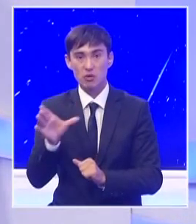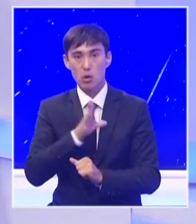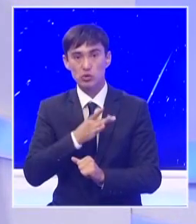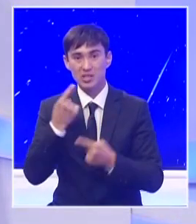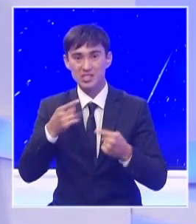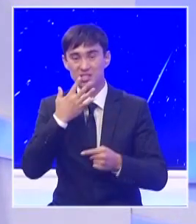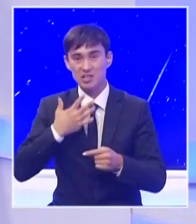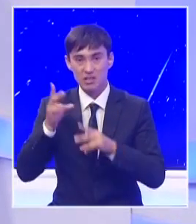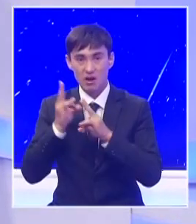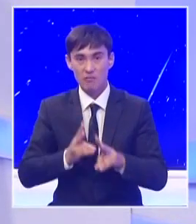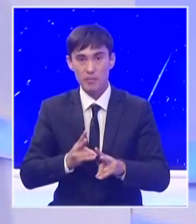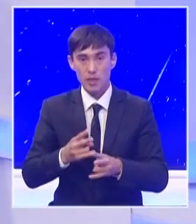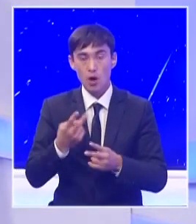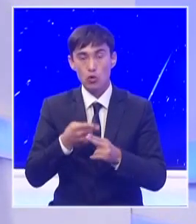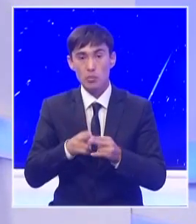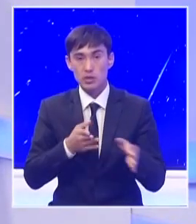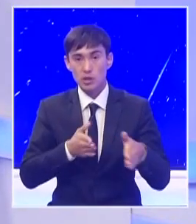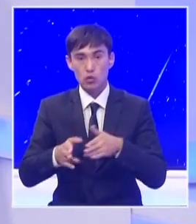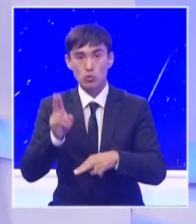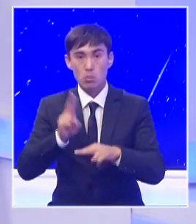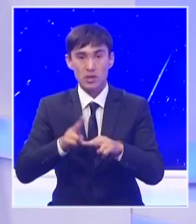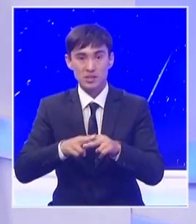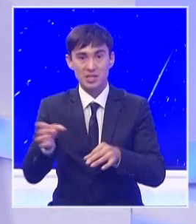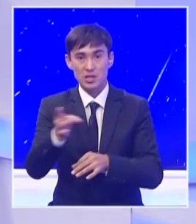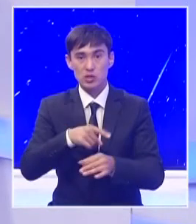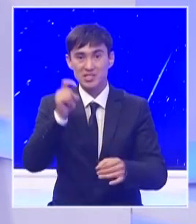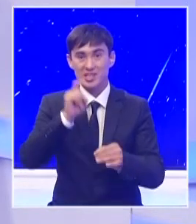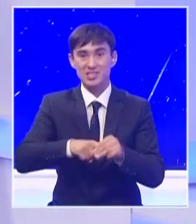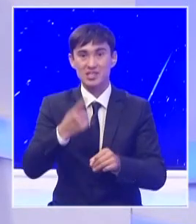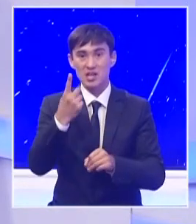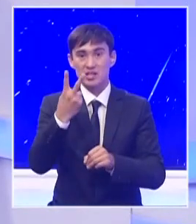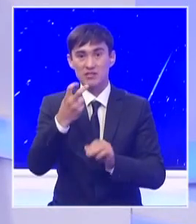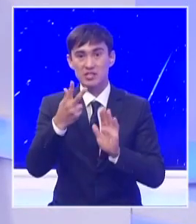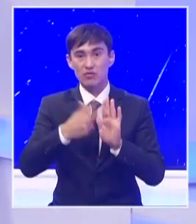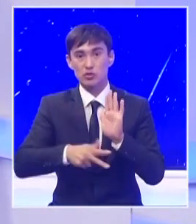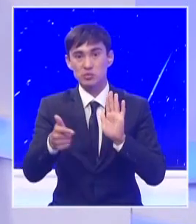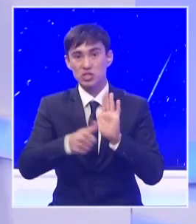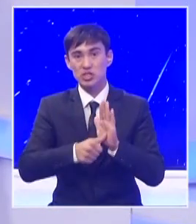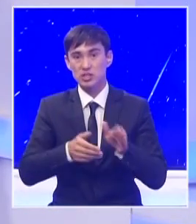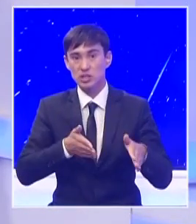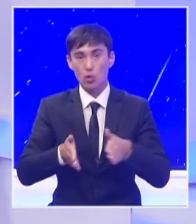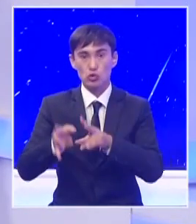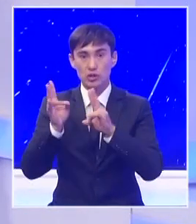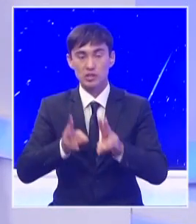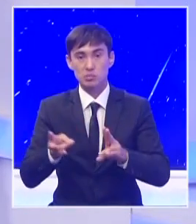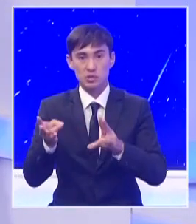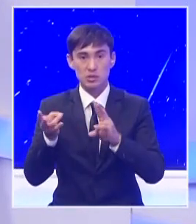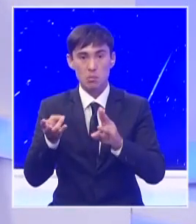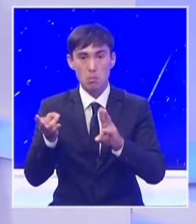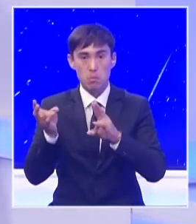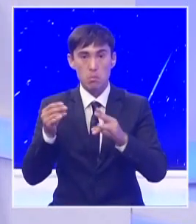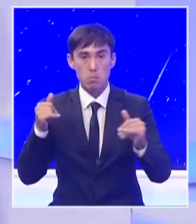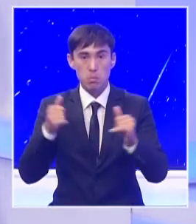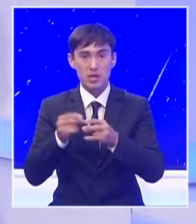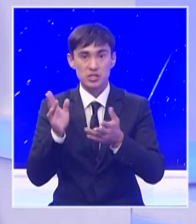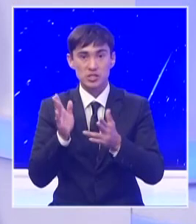получили различные травмы. Кроме этого, дорожными полицейскими региона зарегистрировано 286 дорожно-транспортных происшествий. Как